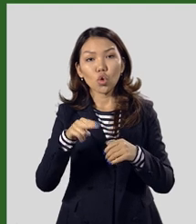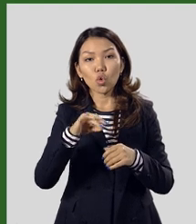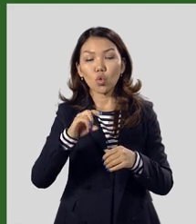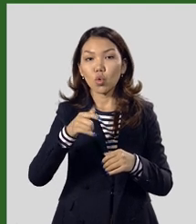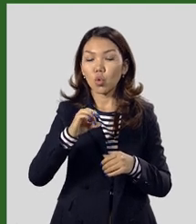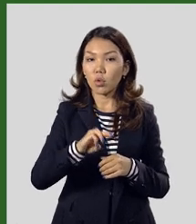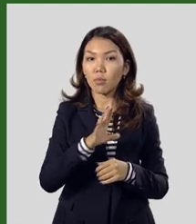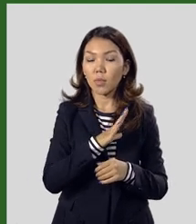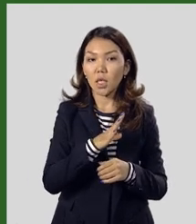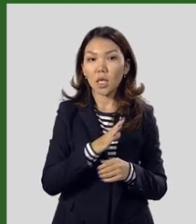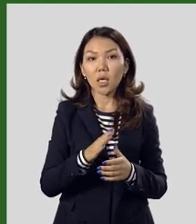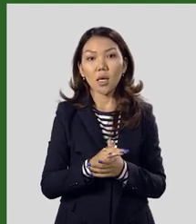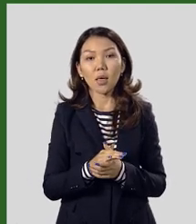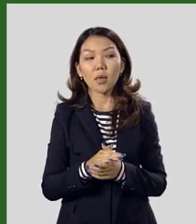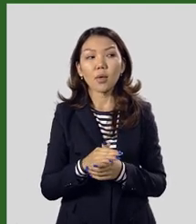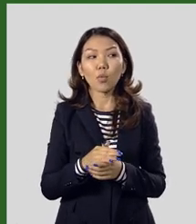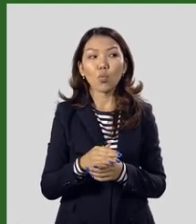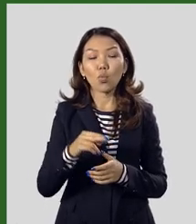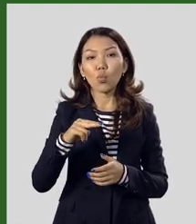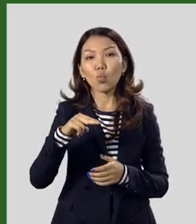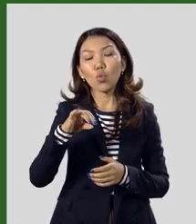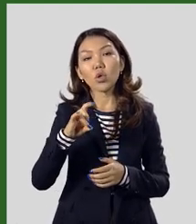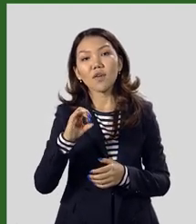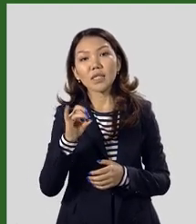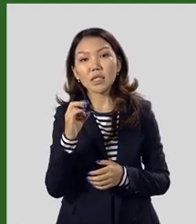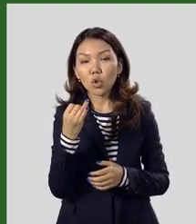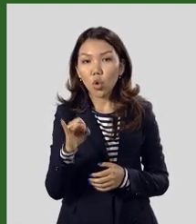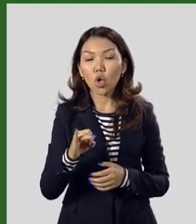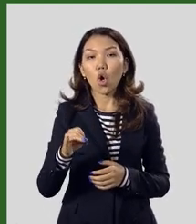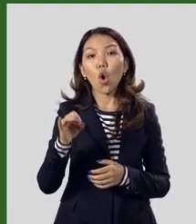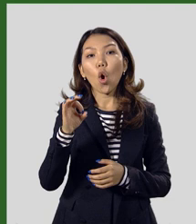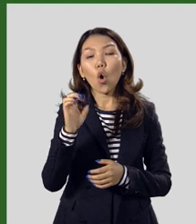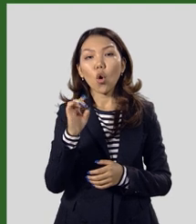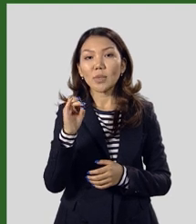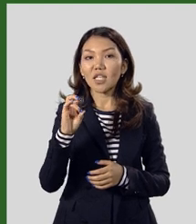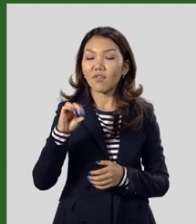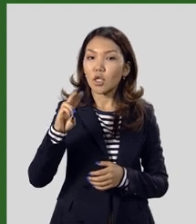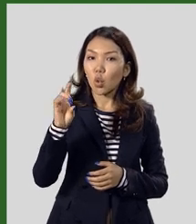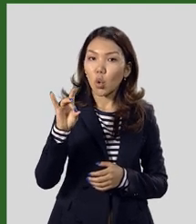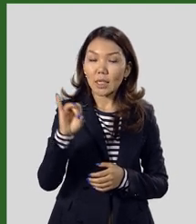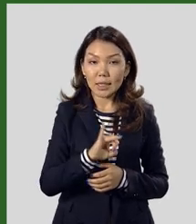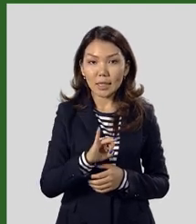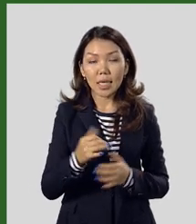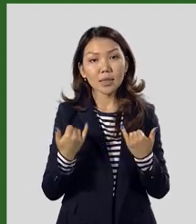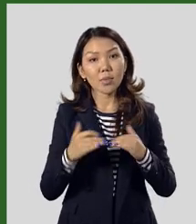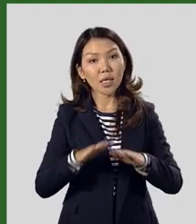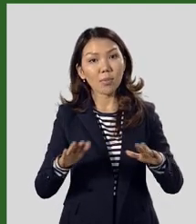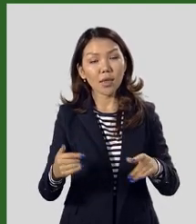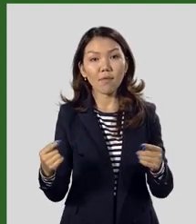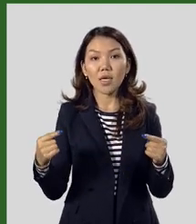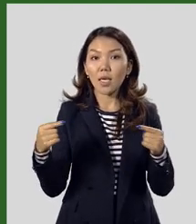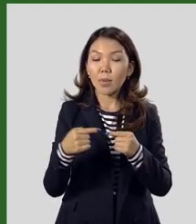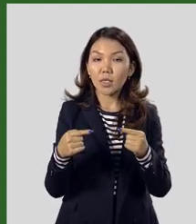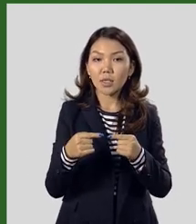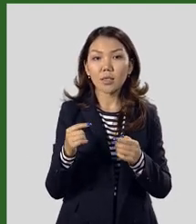меридиана Пулковской обсерватории. А теперь, ребята, давайте попробуем определить географическую